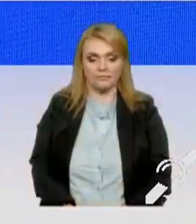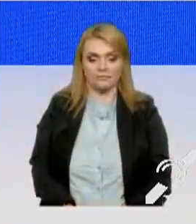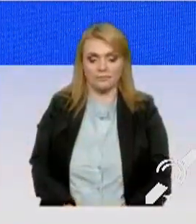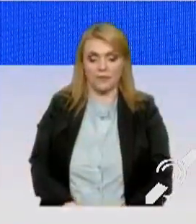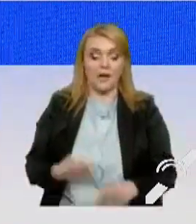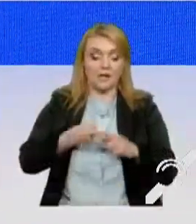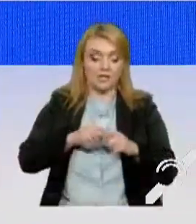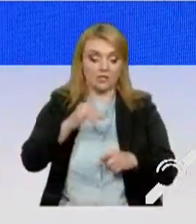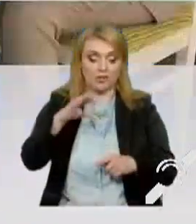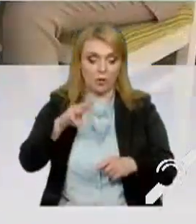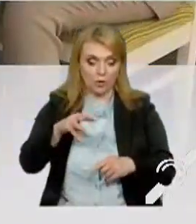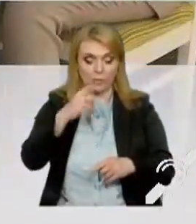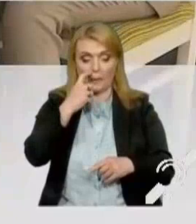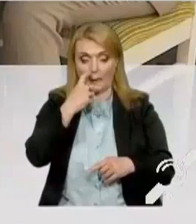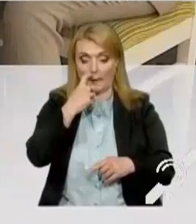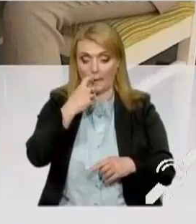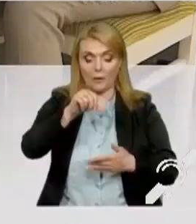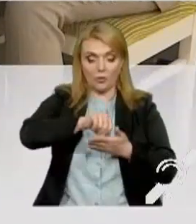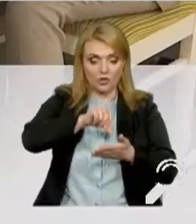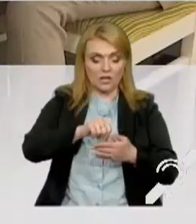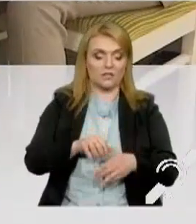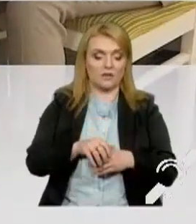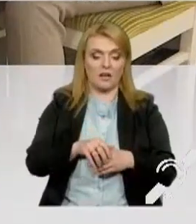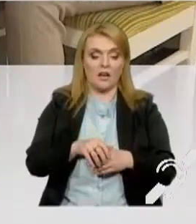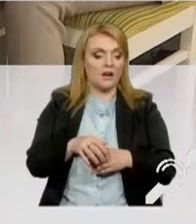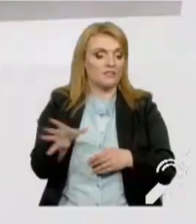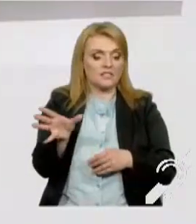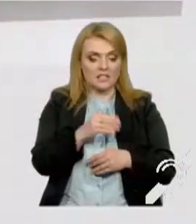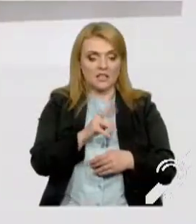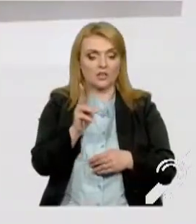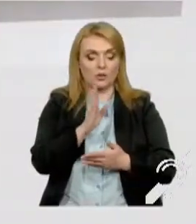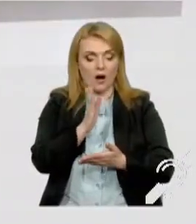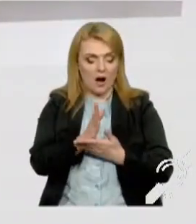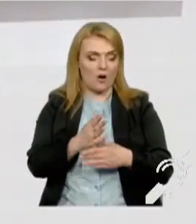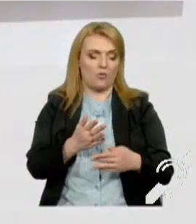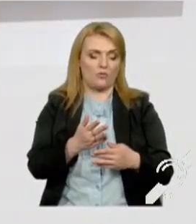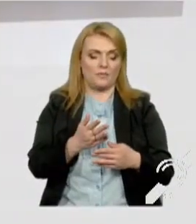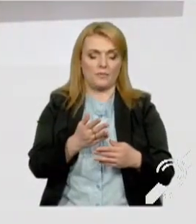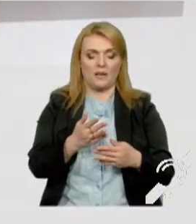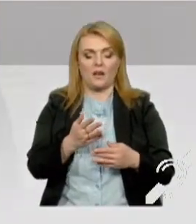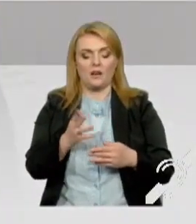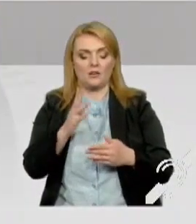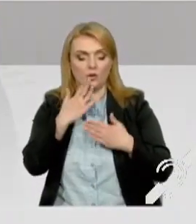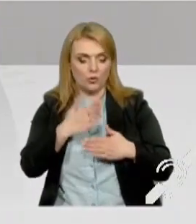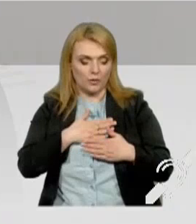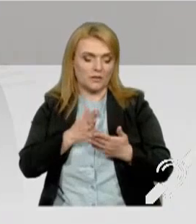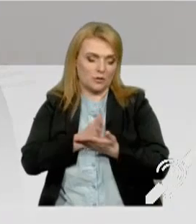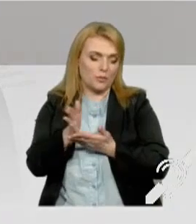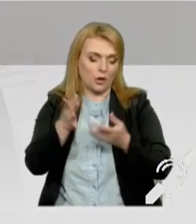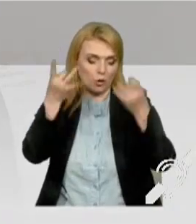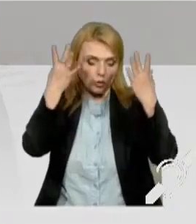La forum au participat inclusiv creatori și deținători unor astfel de obiecte considerate de patrimoniu.